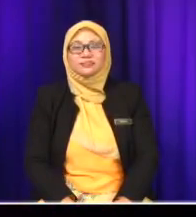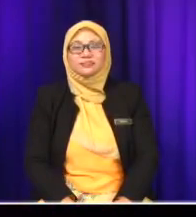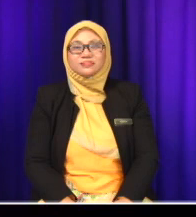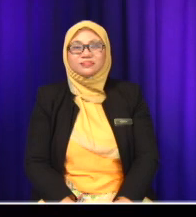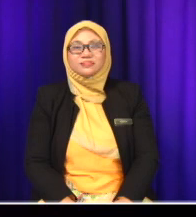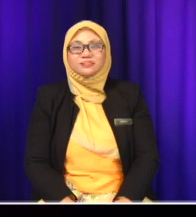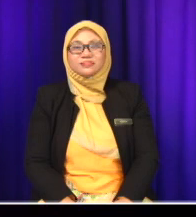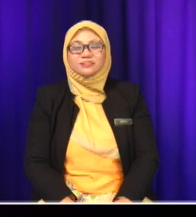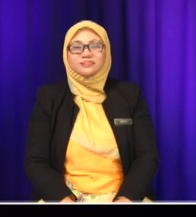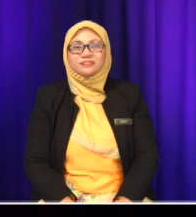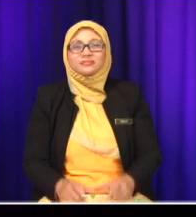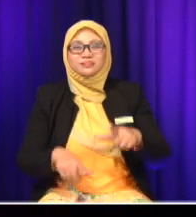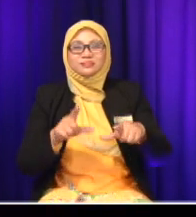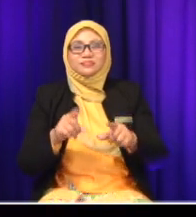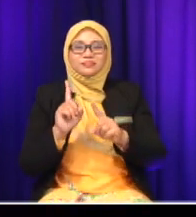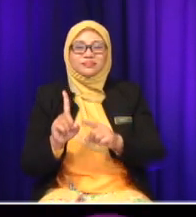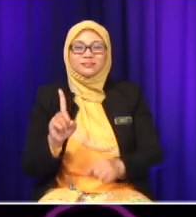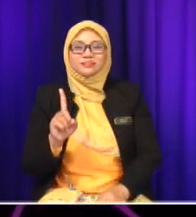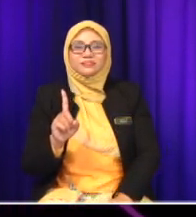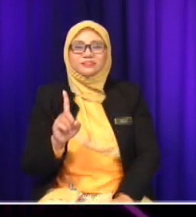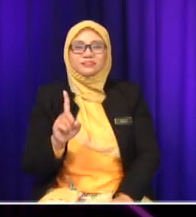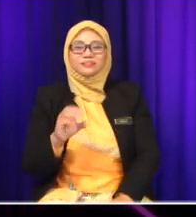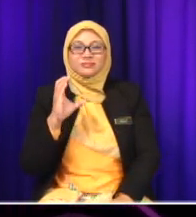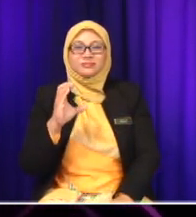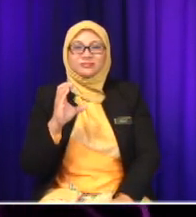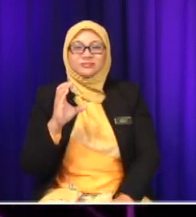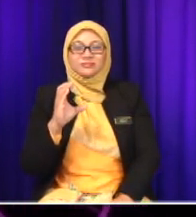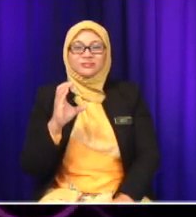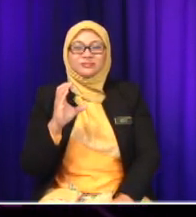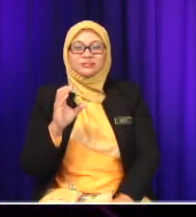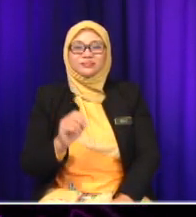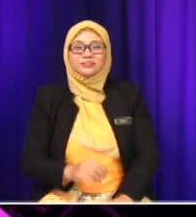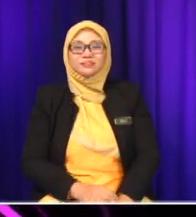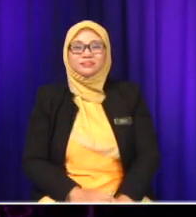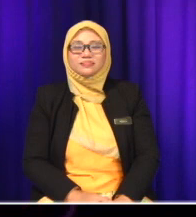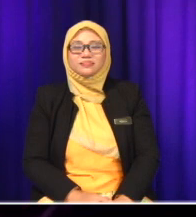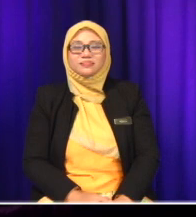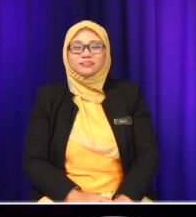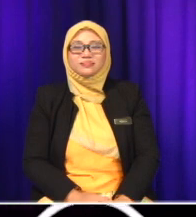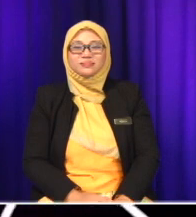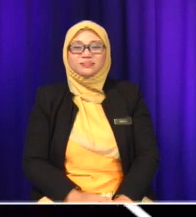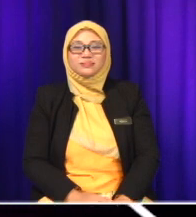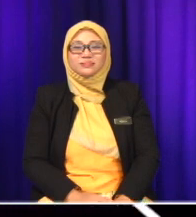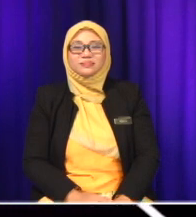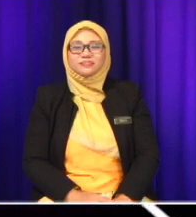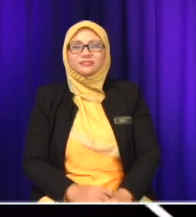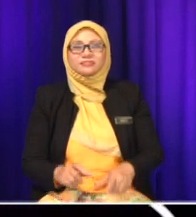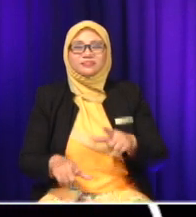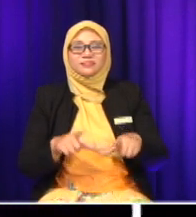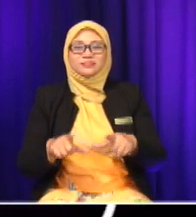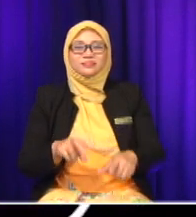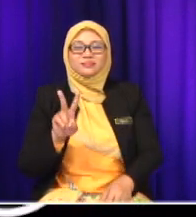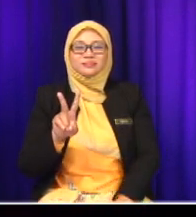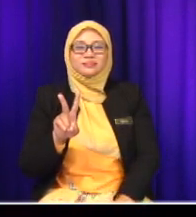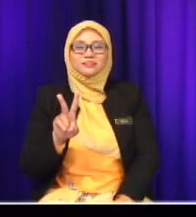silakan Oke langkah satukah sat C langkah sat C okey iaitu menguji Mat Enjin betul m